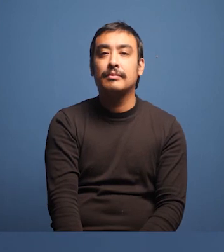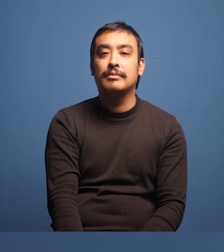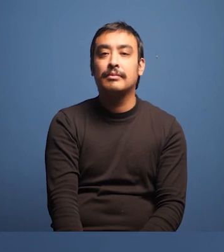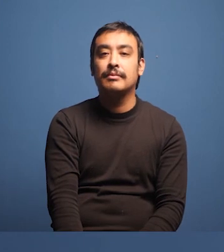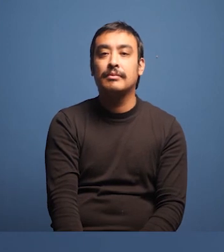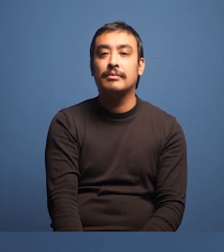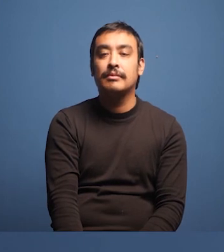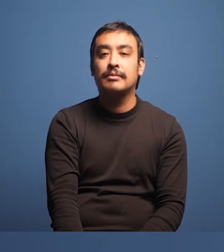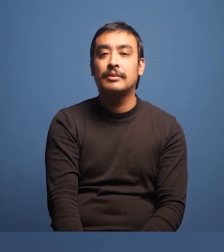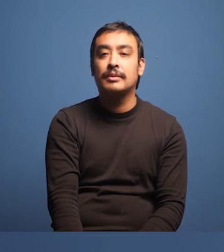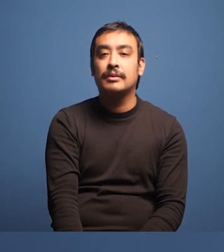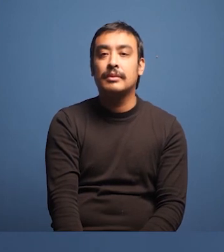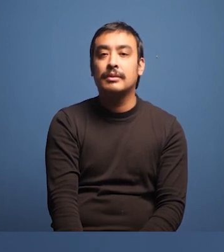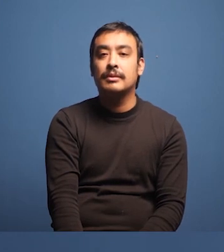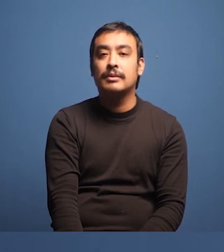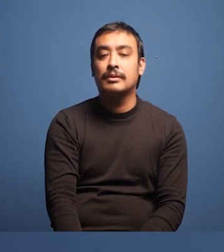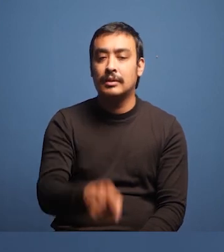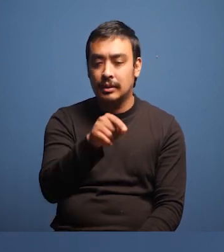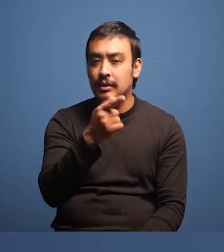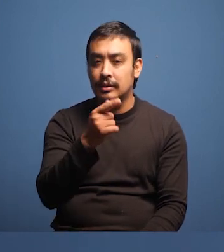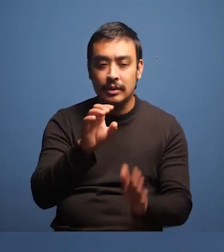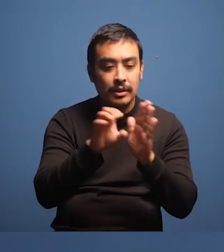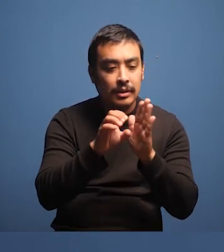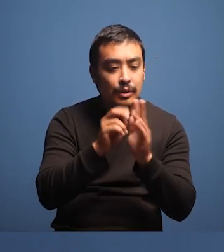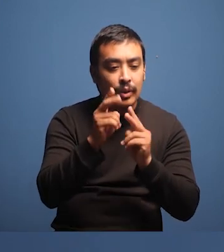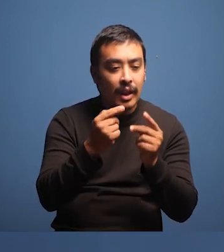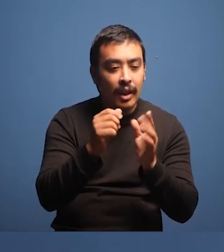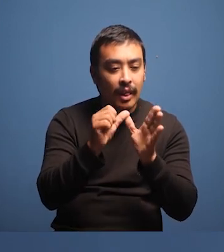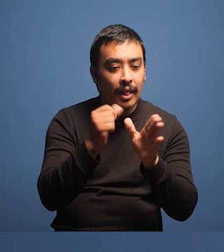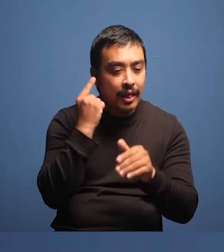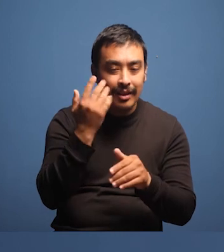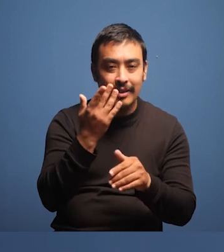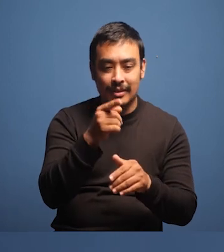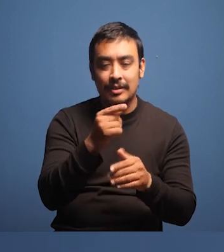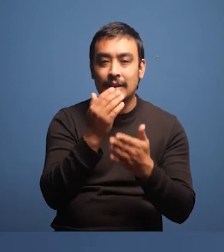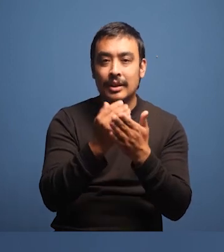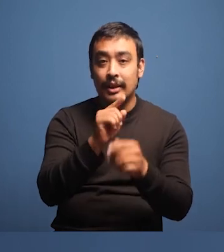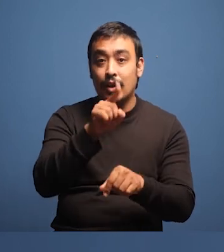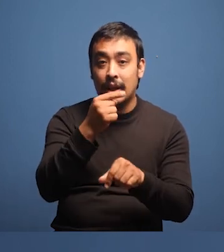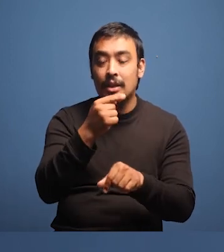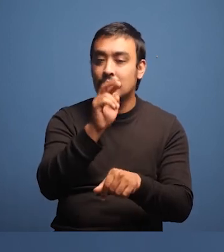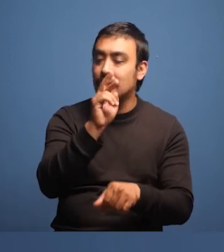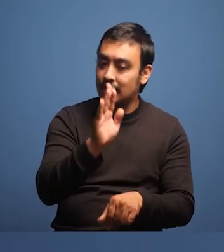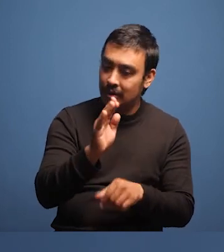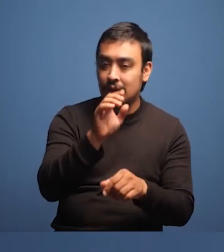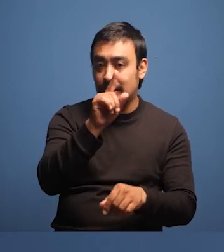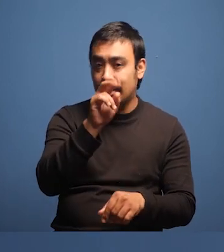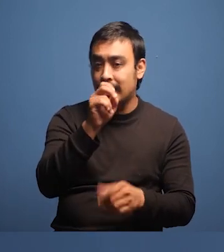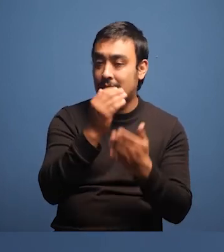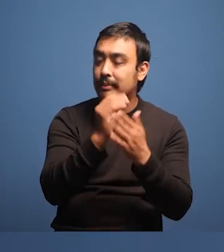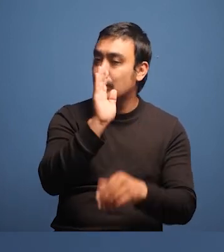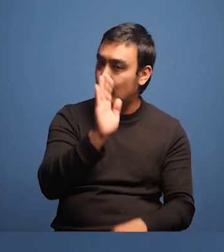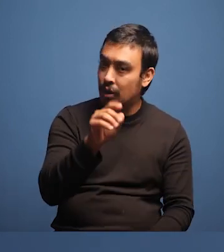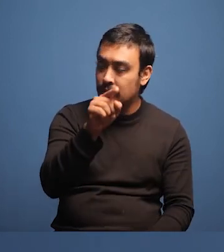कमेन्टलाई इग्नोर गरेको भन्ने चाहिँ उहाँको कम्प्लेन छ। सरी, हामीले चाहिँ अगाडिदेखि नै यो प्रोग्राम चाहिँ 1 घन्टाको रहेको छ लाइभ सेसन, र हजुरलाई चाहिँ